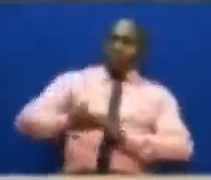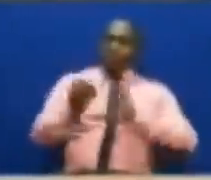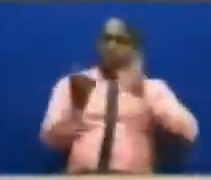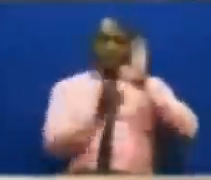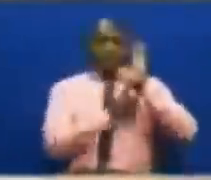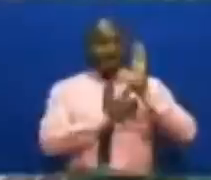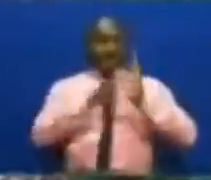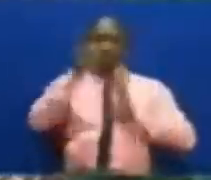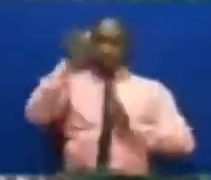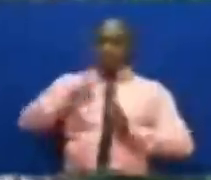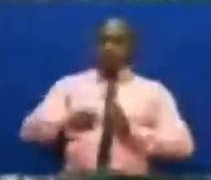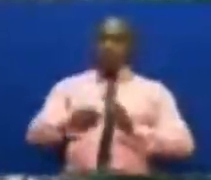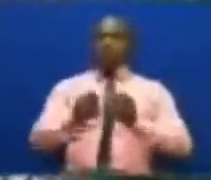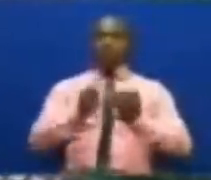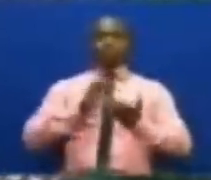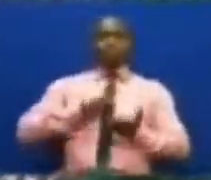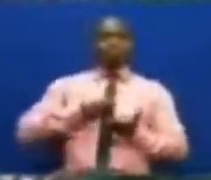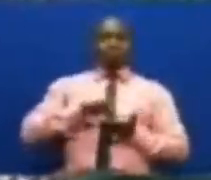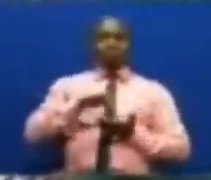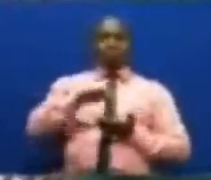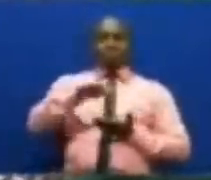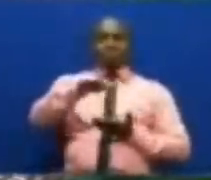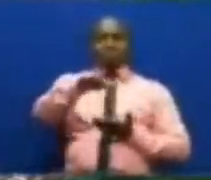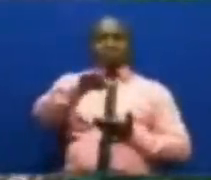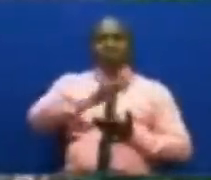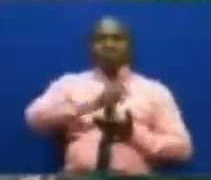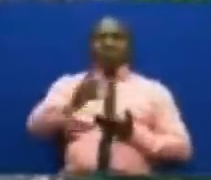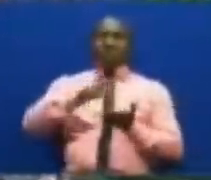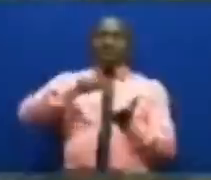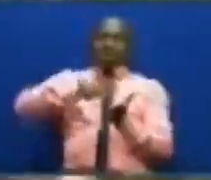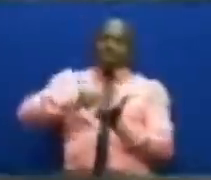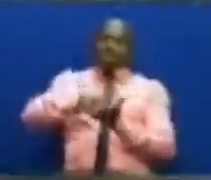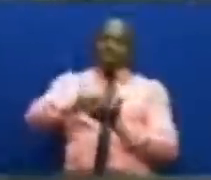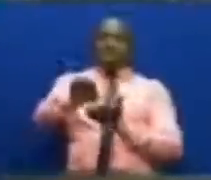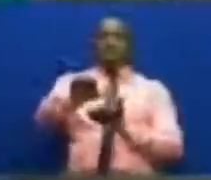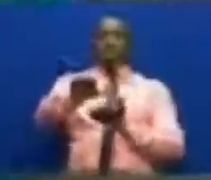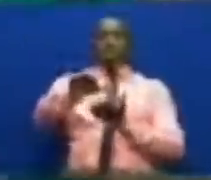wawe wanateleza kama wamekanyaga ganda la ndizi.